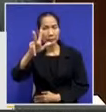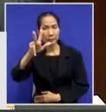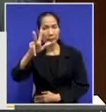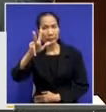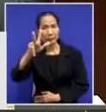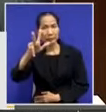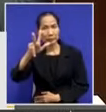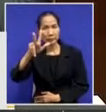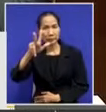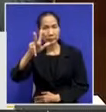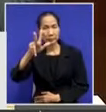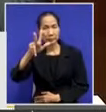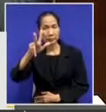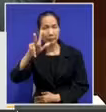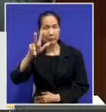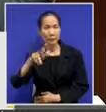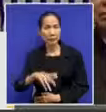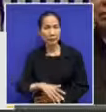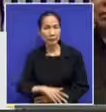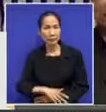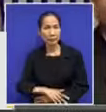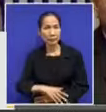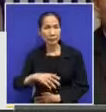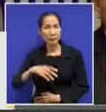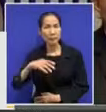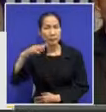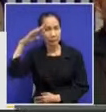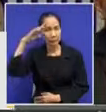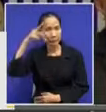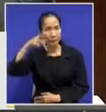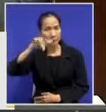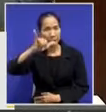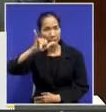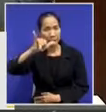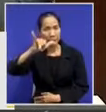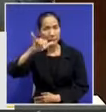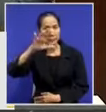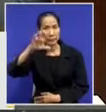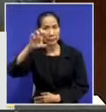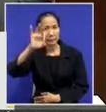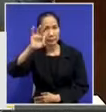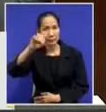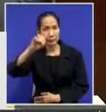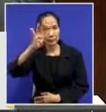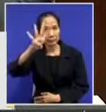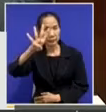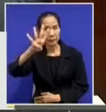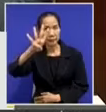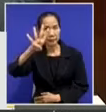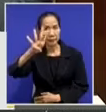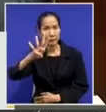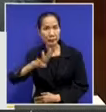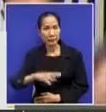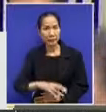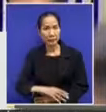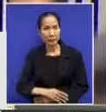ทสมหมายกองวิสัยสุข พลเอกประยุทธ์จันโอชาครับ 594พลเอกสมหมายเกา